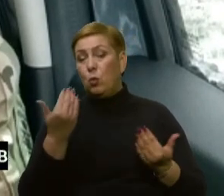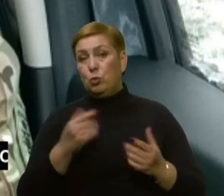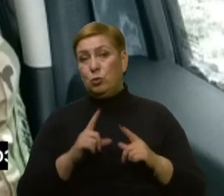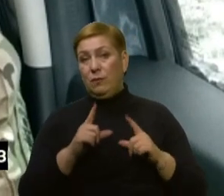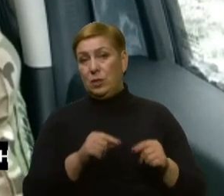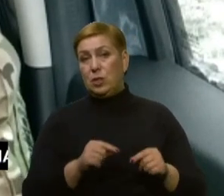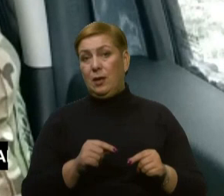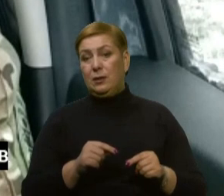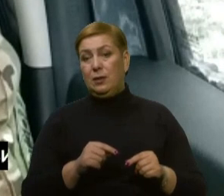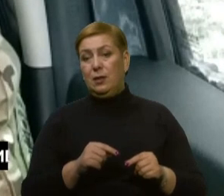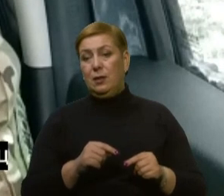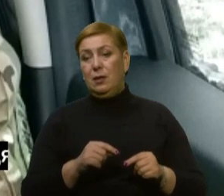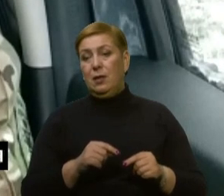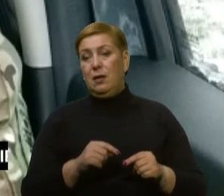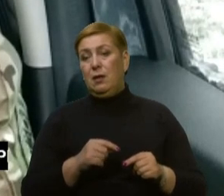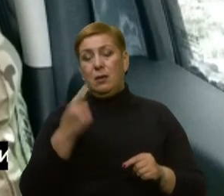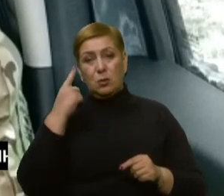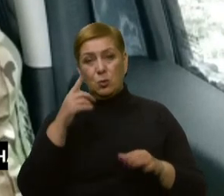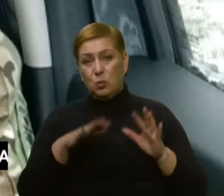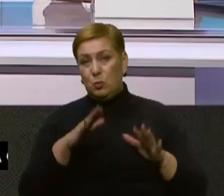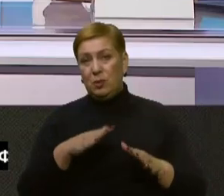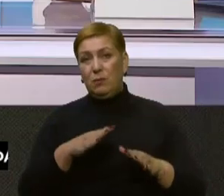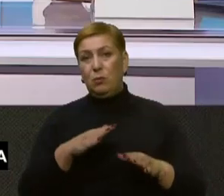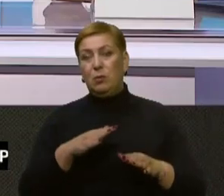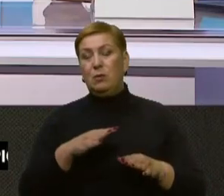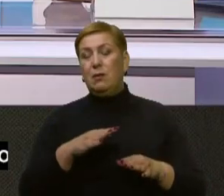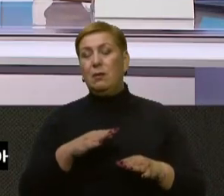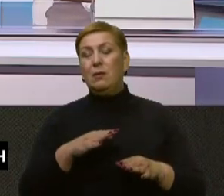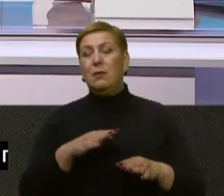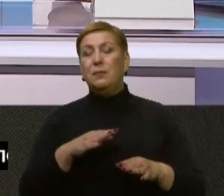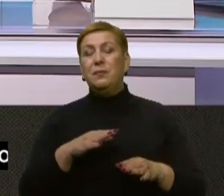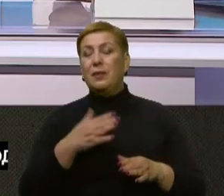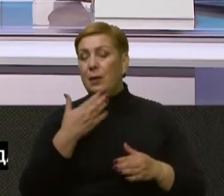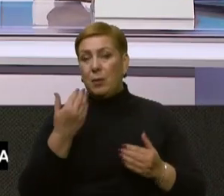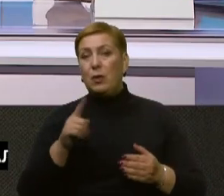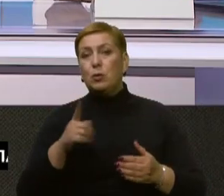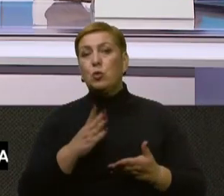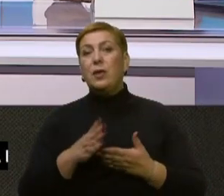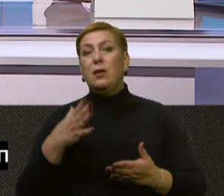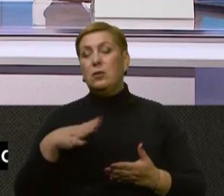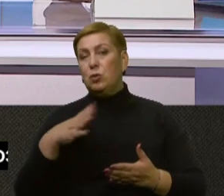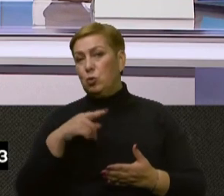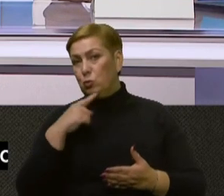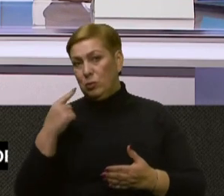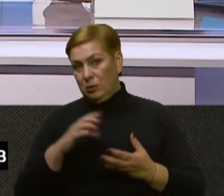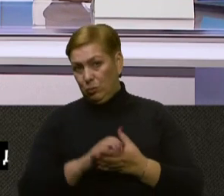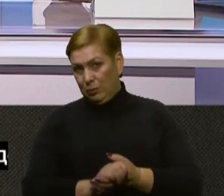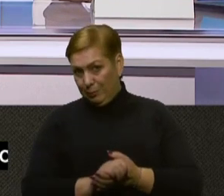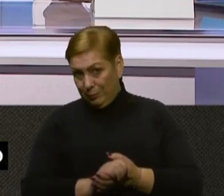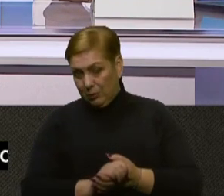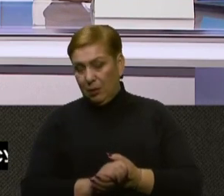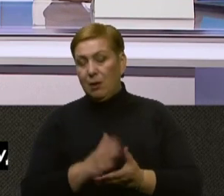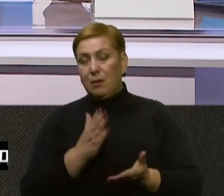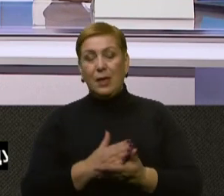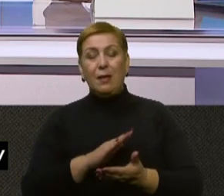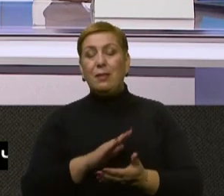Я навіть сумніву не маю, що є і ждуни, не без того. Але їх небагато, це якась дуже невелика там кількість